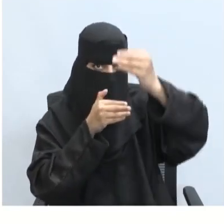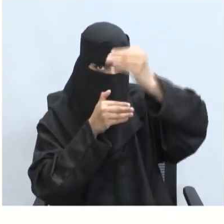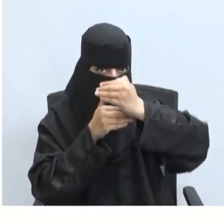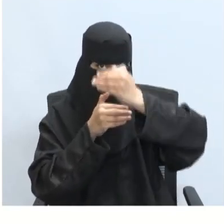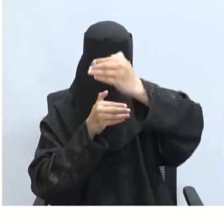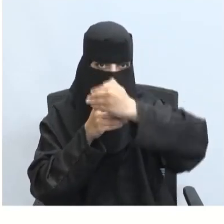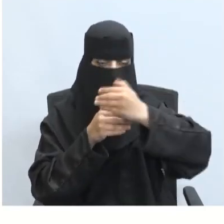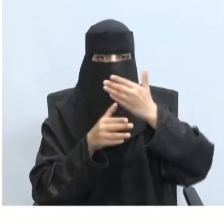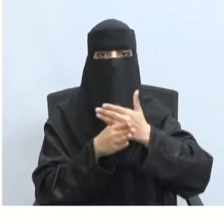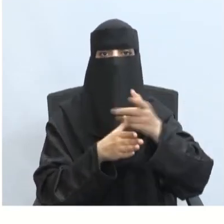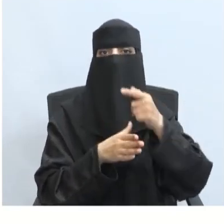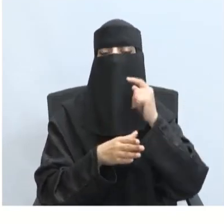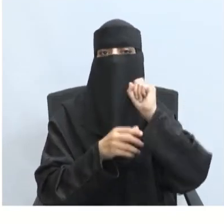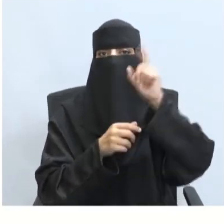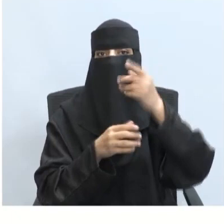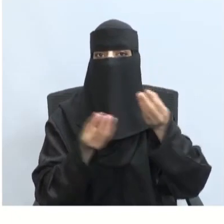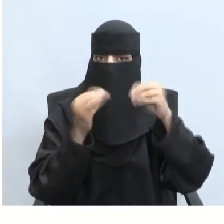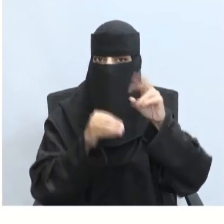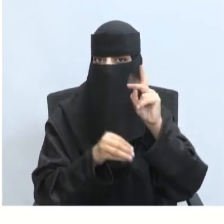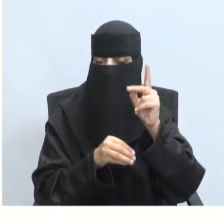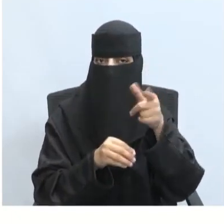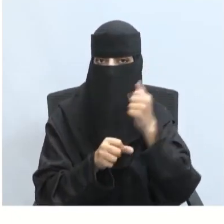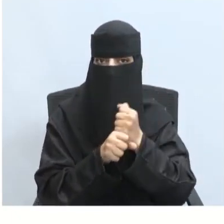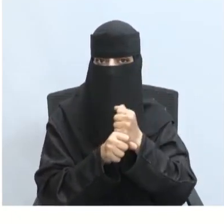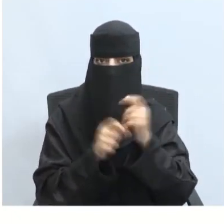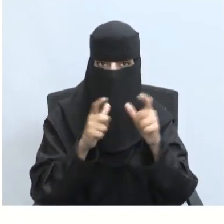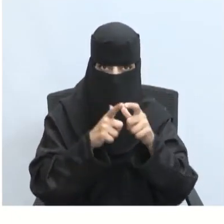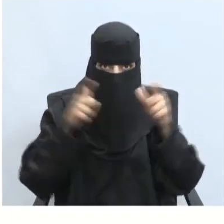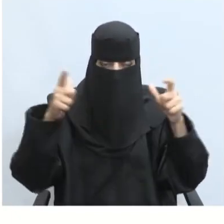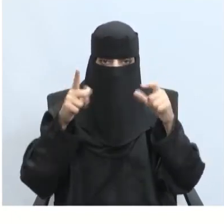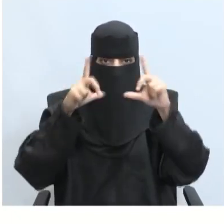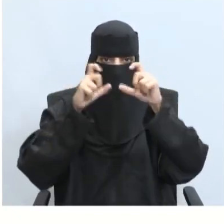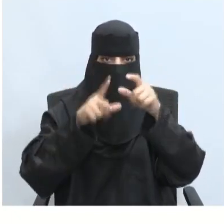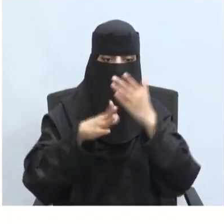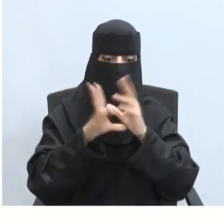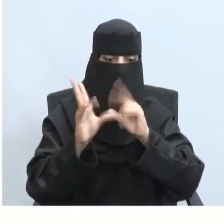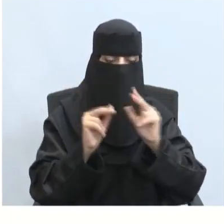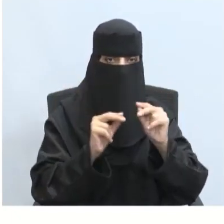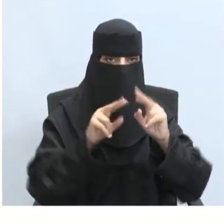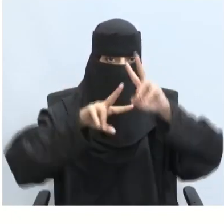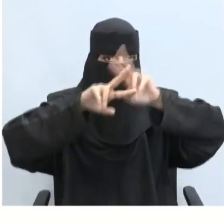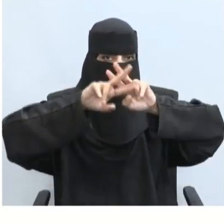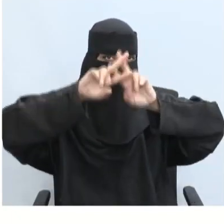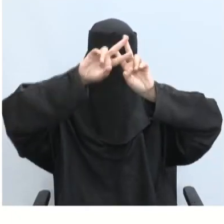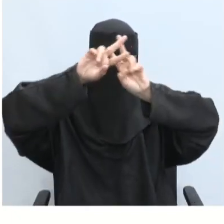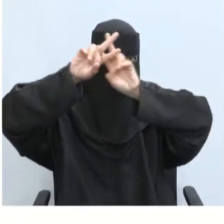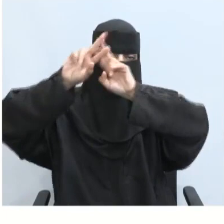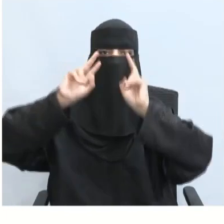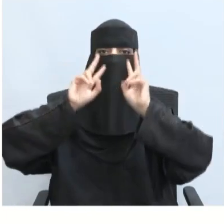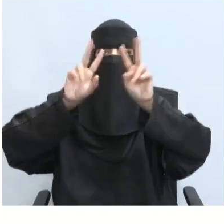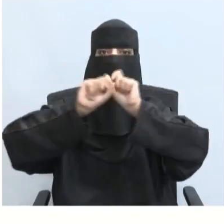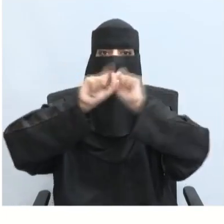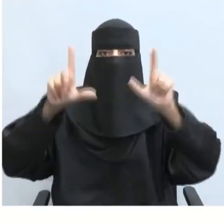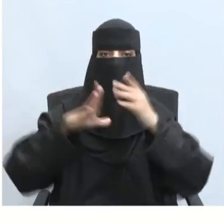يقرب الاجسام البعيده بالاضافه الى انه يكبر صورها مثل النجوم من اهم العيوب